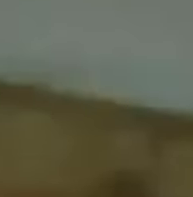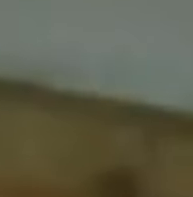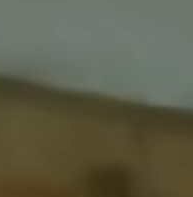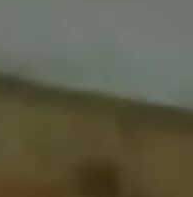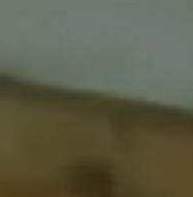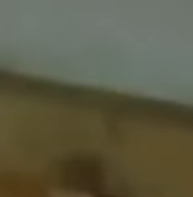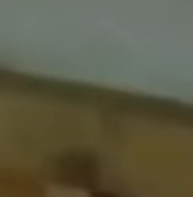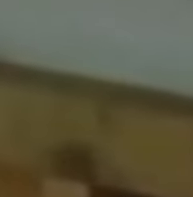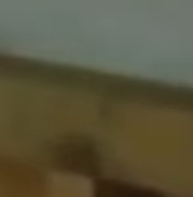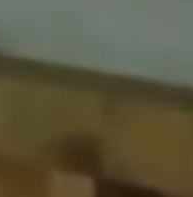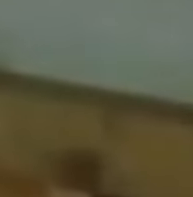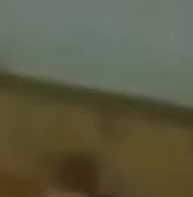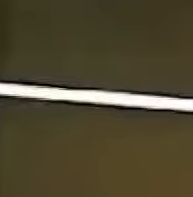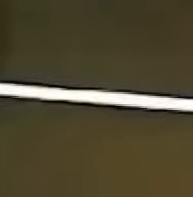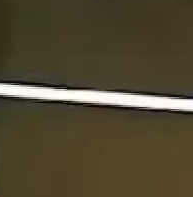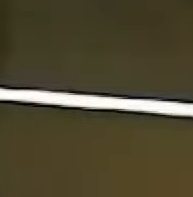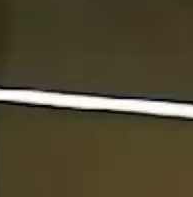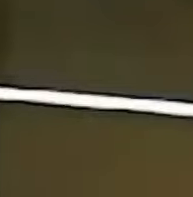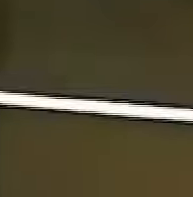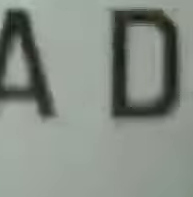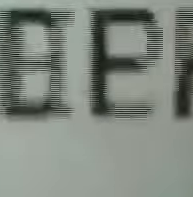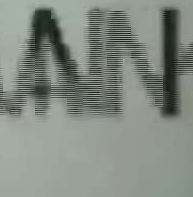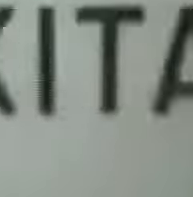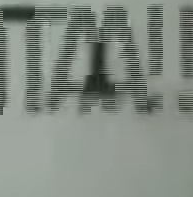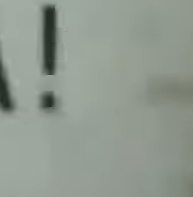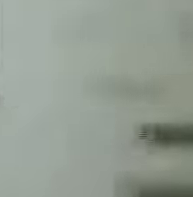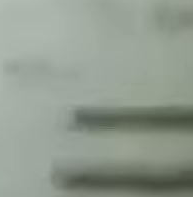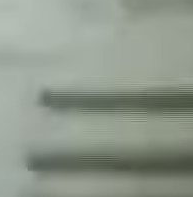gitu. Paling ujung-ujungnya sama aja.